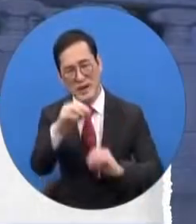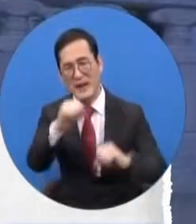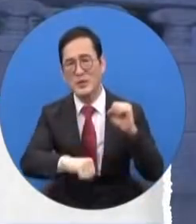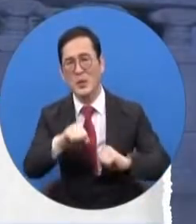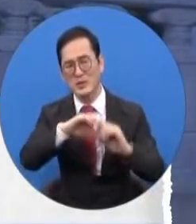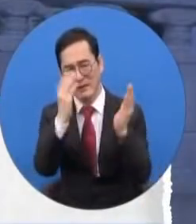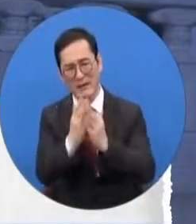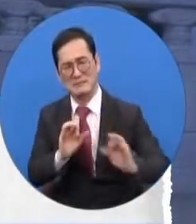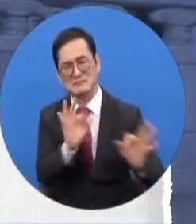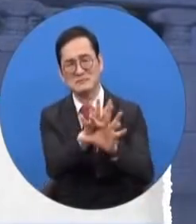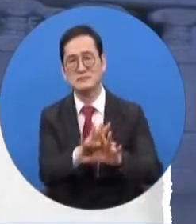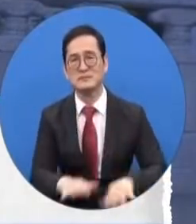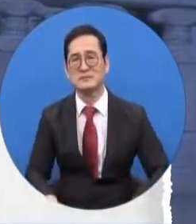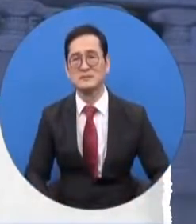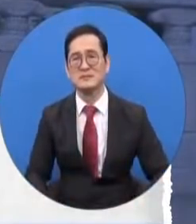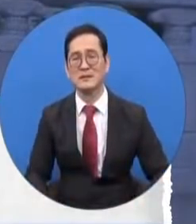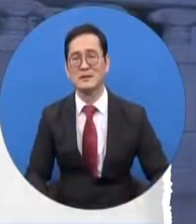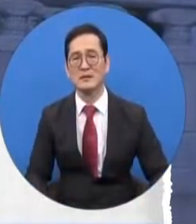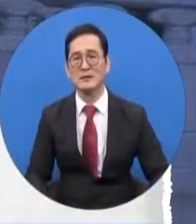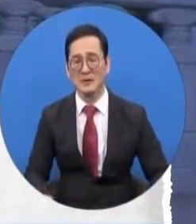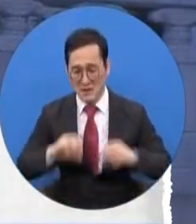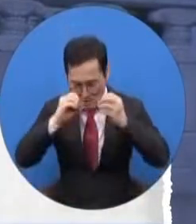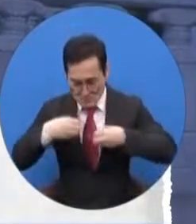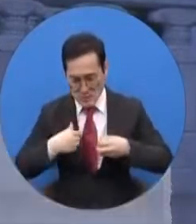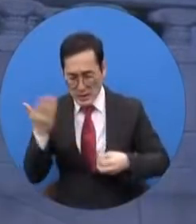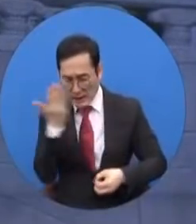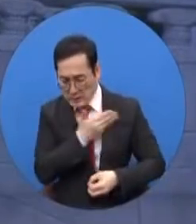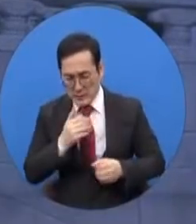돌직구 발언이었습니다. 워낙 강도 높은 비판을 했기 때문에